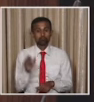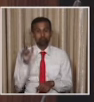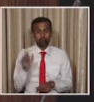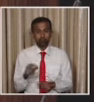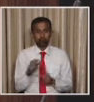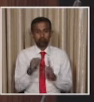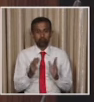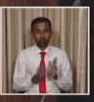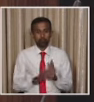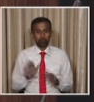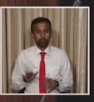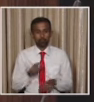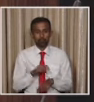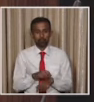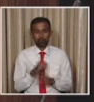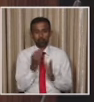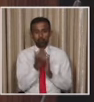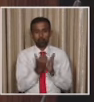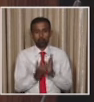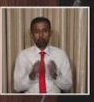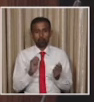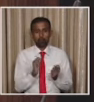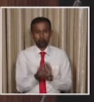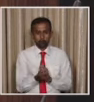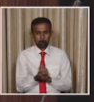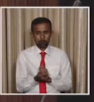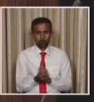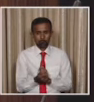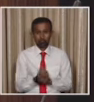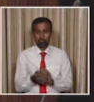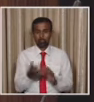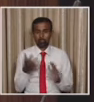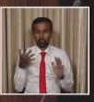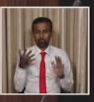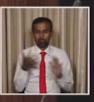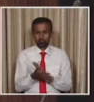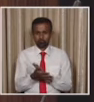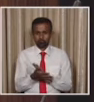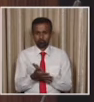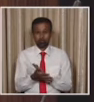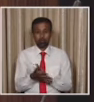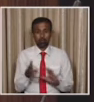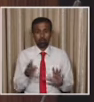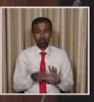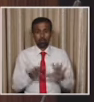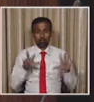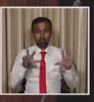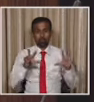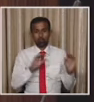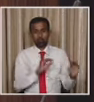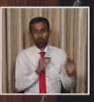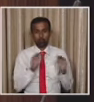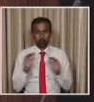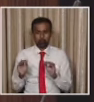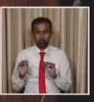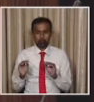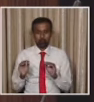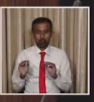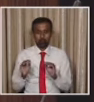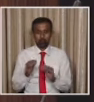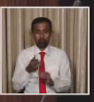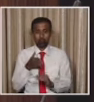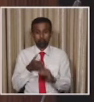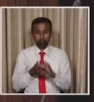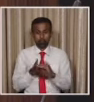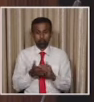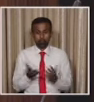අගමැති විදිහට ඉන්න කාලේ කරපු විවස්ථා සංශෝධනේ වැරදුණයි කියලා අවුරුදු 8 පස්සේ ඒකෙන් ඇතුළට යන්න බලලා